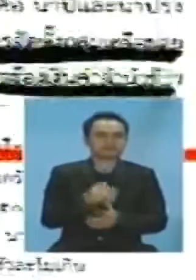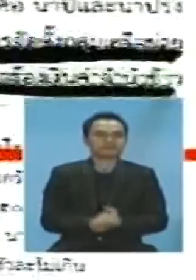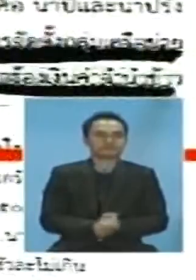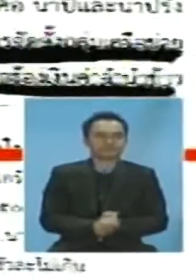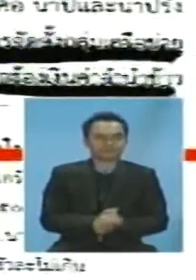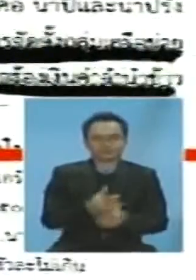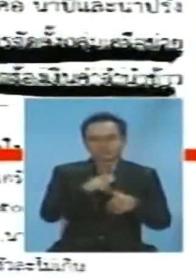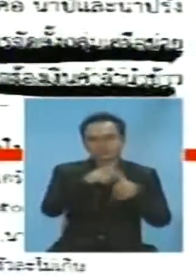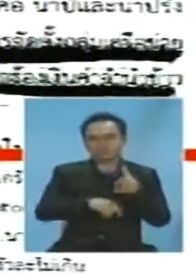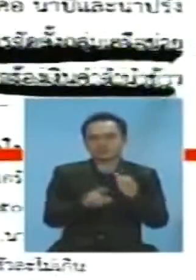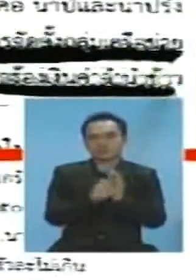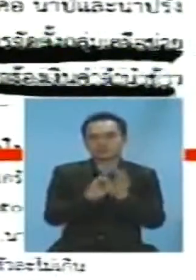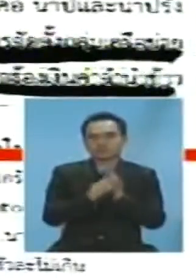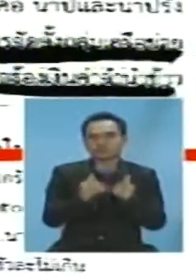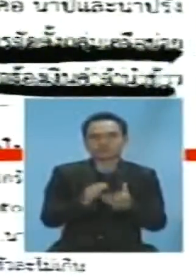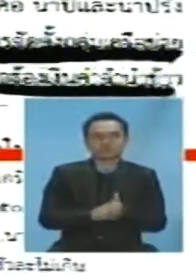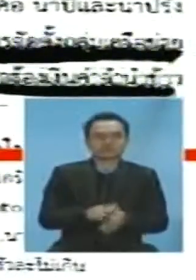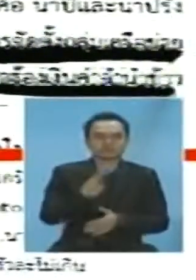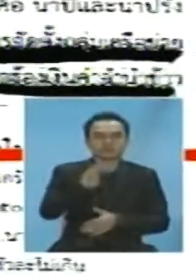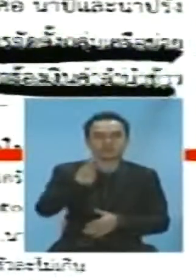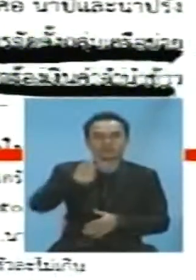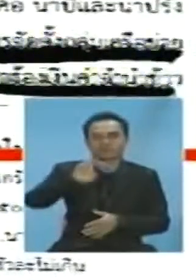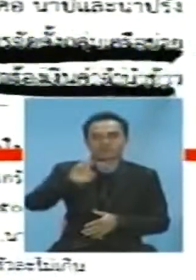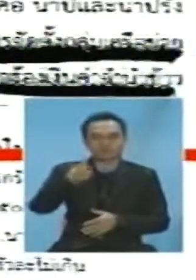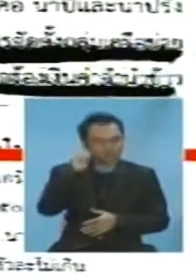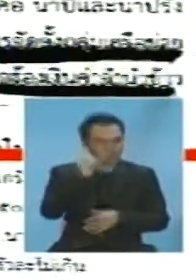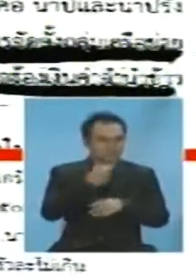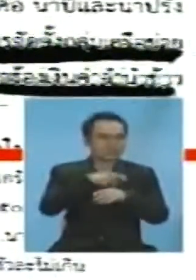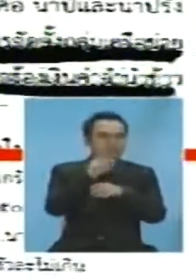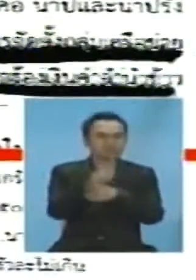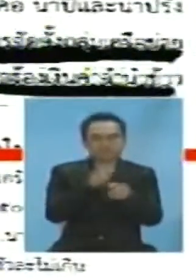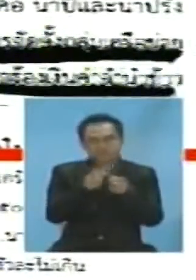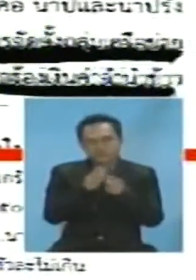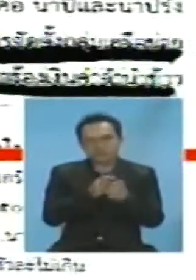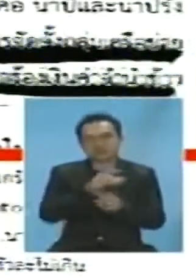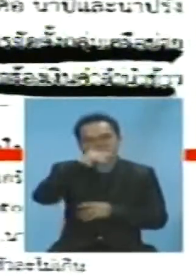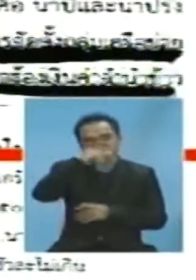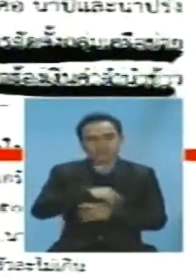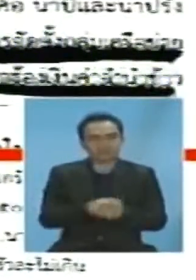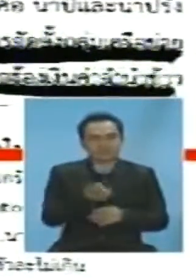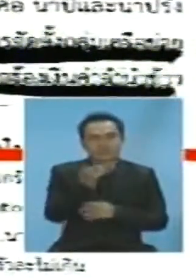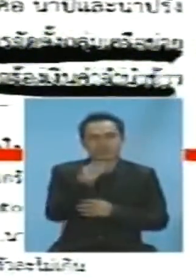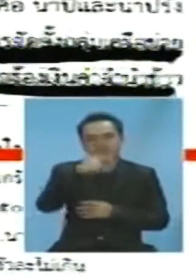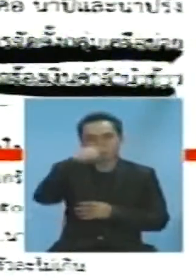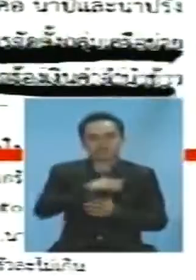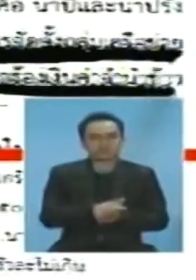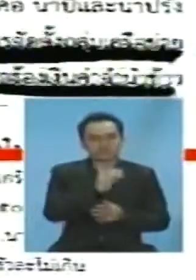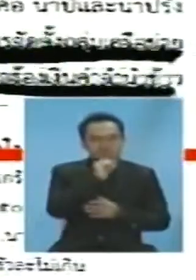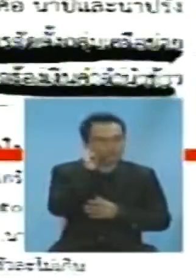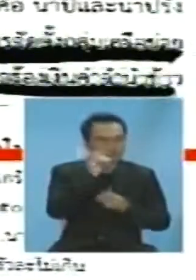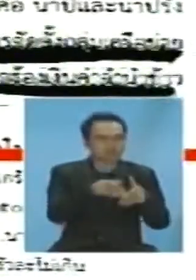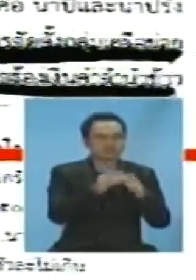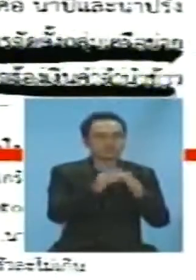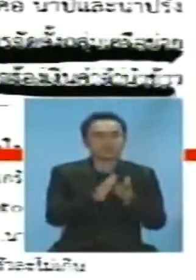อีกท่านหนึ่งนะคะนายระวีรุ่งเรืองประธานเครือข่ายชาวนาไทยค่ะซึ่งเพิ่งตั้งขึ้น